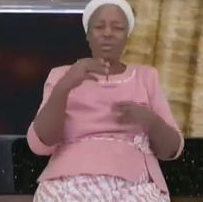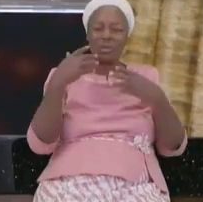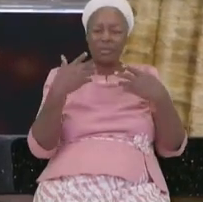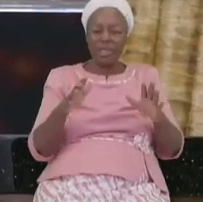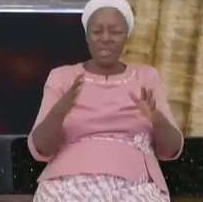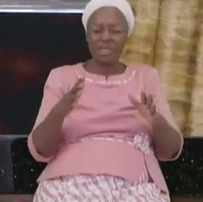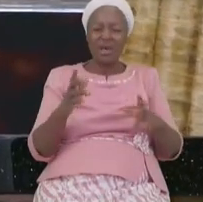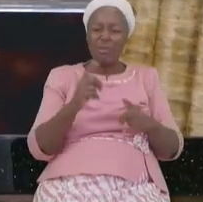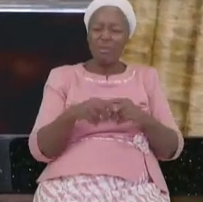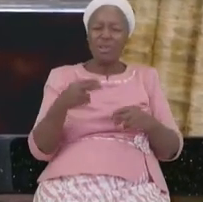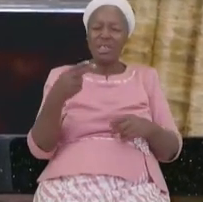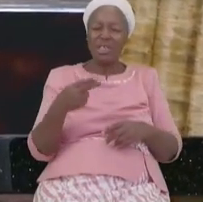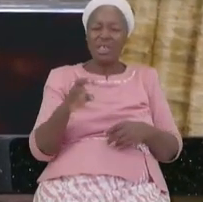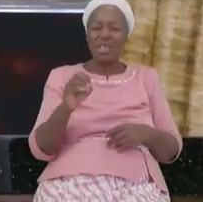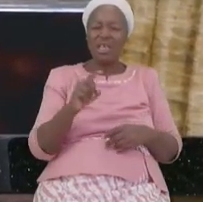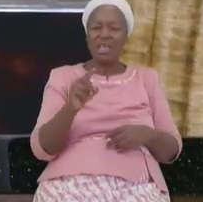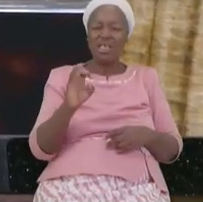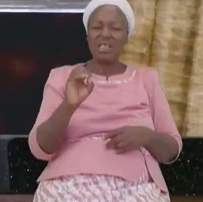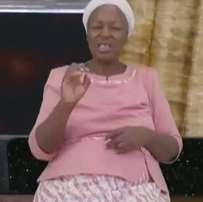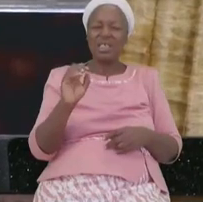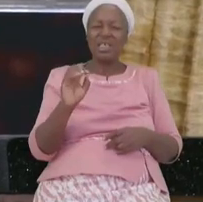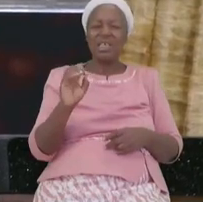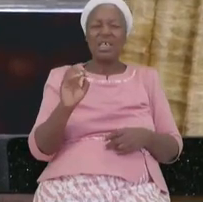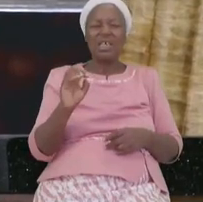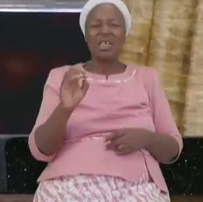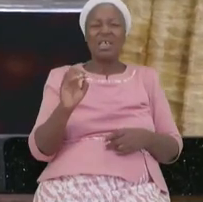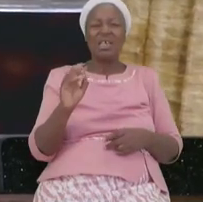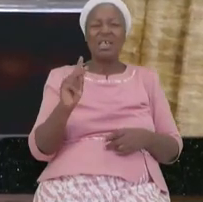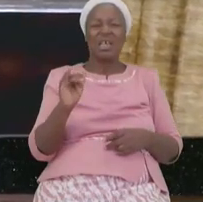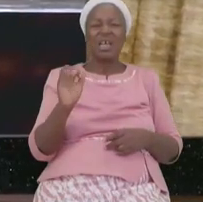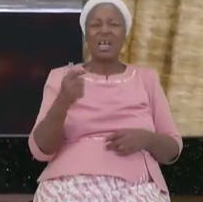dans l'ancienne alliance, a dit, Seigneur, mais je ne suis pas encore prêt à partir.